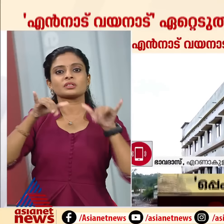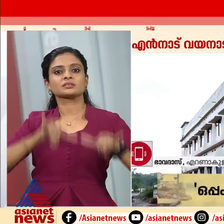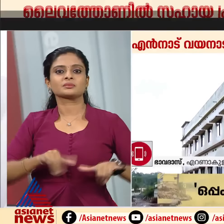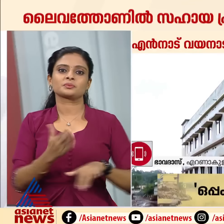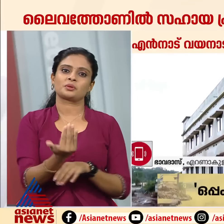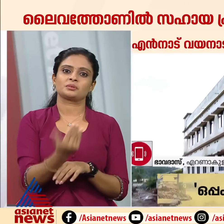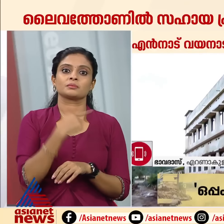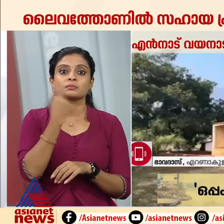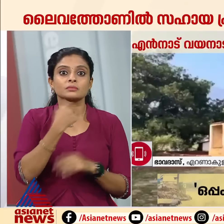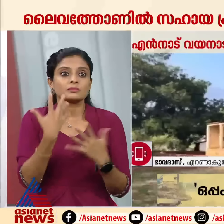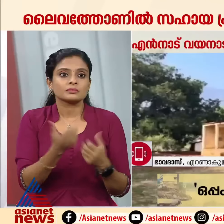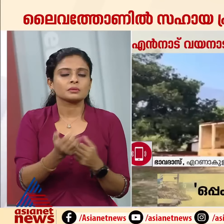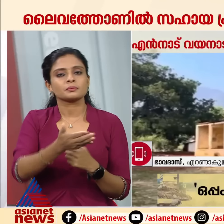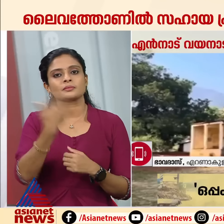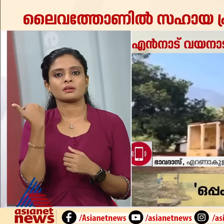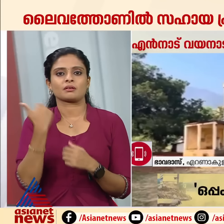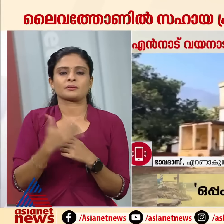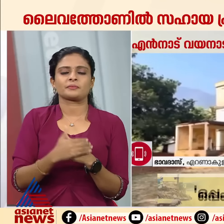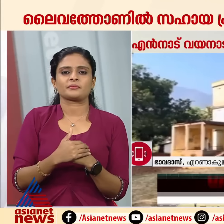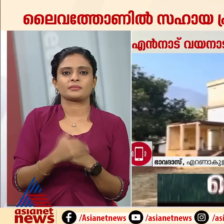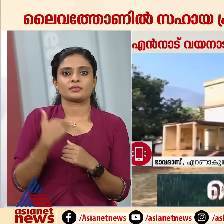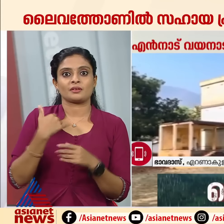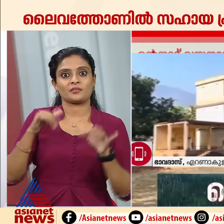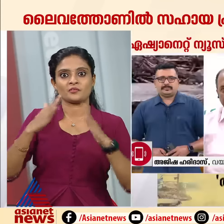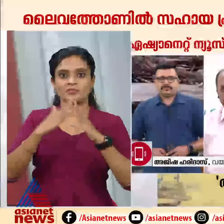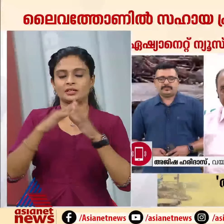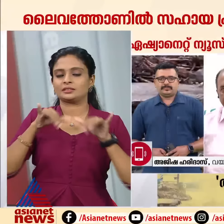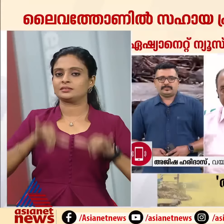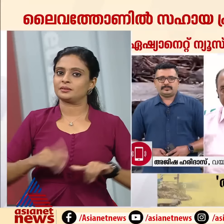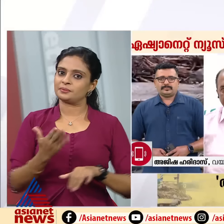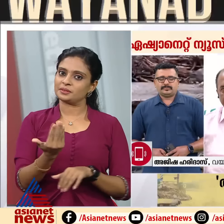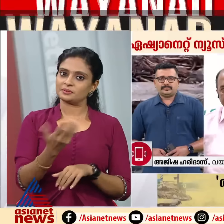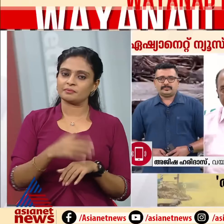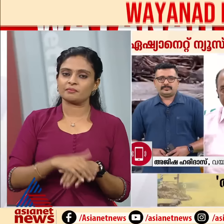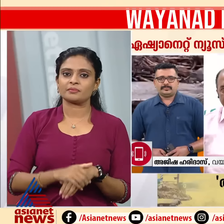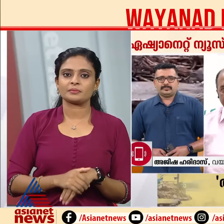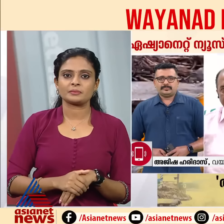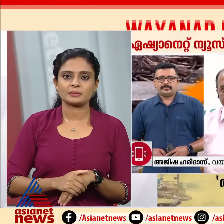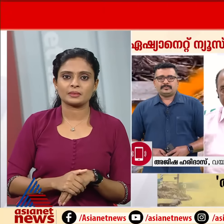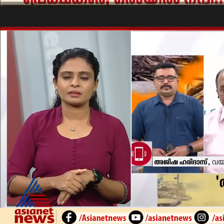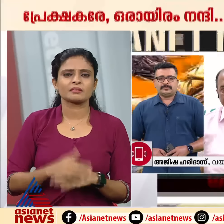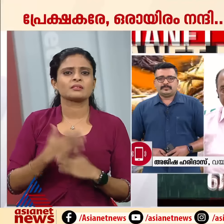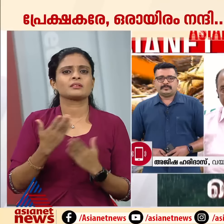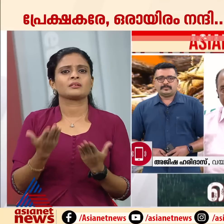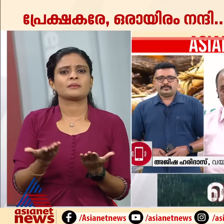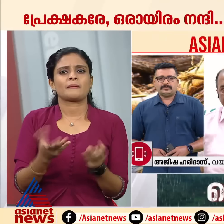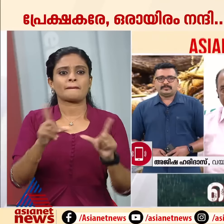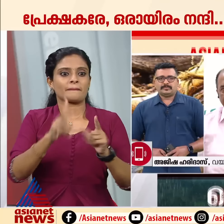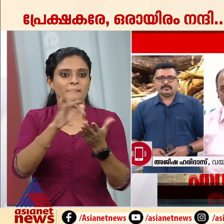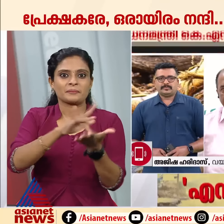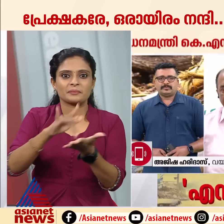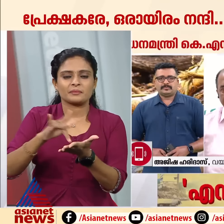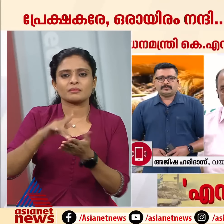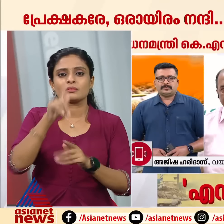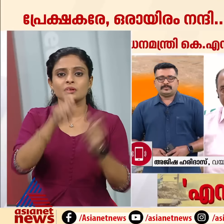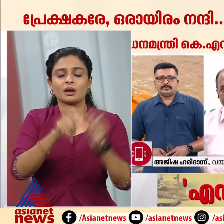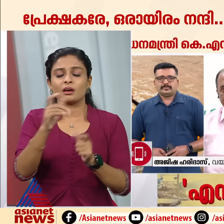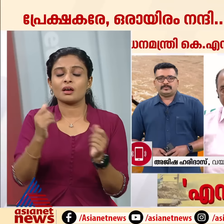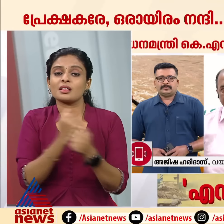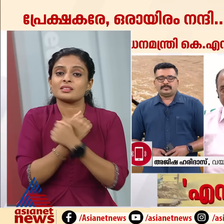വരാം. ഒറ്റപ്പെട്ടു പോയ ആളുകളെ വേണമെങ്കിൽ നാട്ടിലോട്ട് അയക്കാം. അത്രയും നിഷ്കളങ്കരായ ജനങ്ങളുള്ള, ഏറ്റവും സ്നേഹനിധികളായ